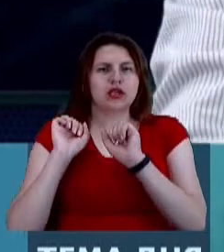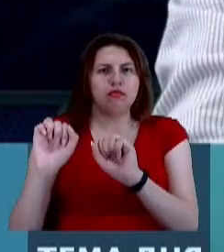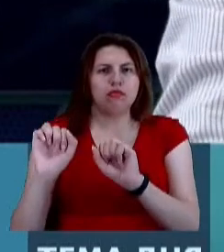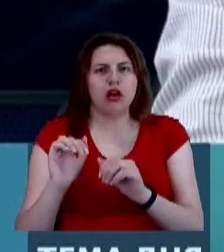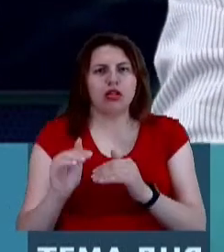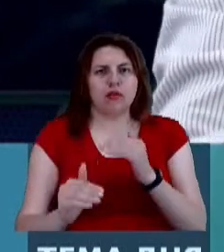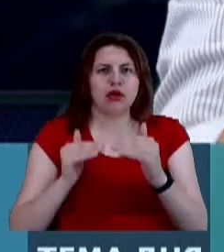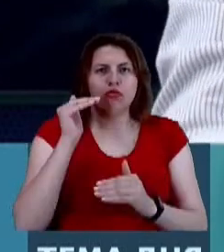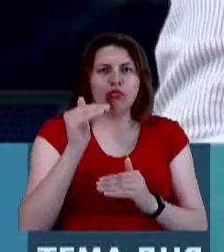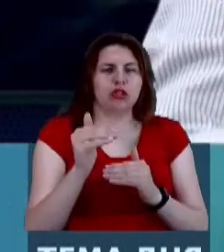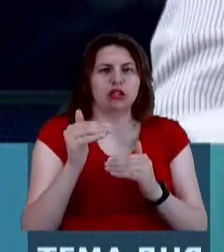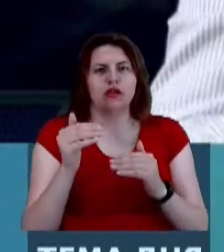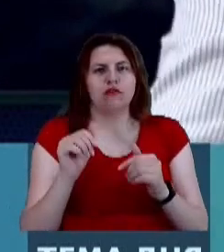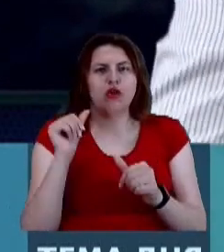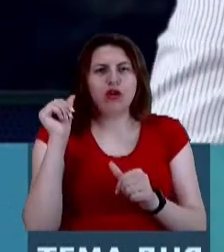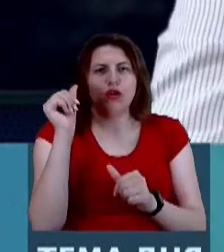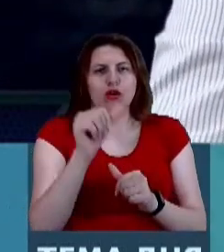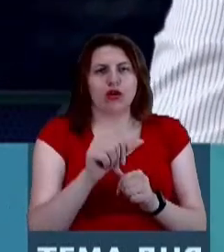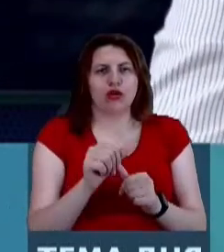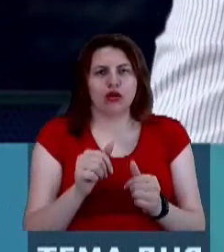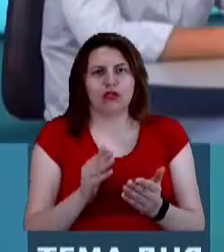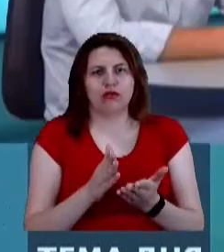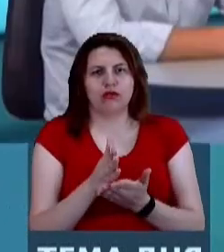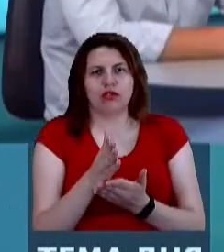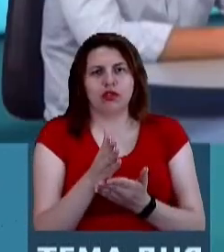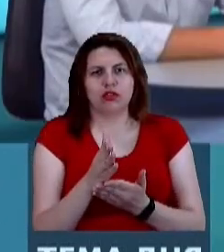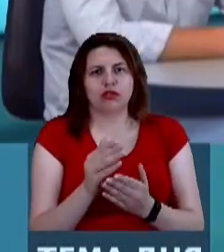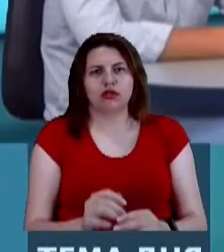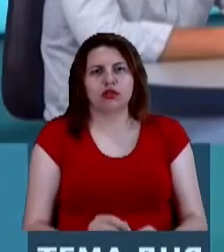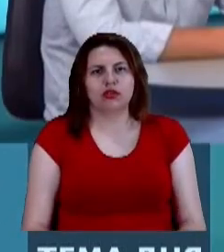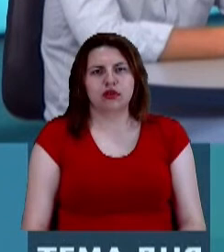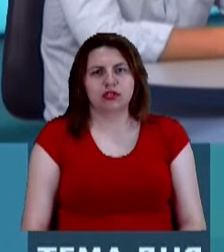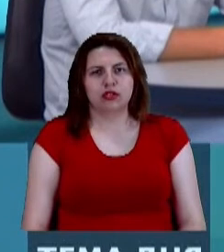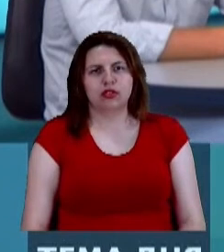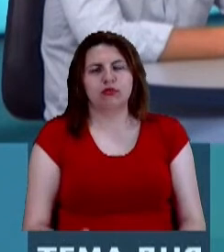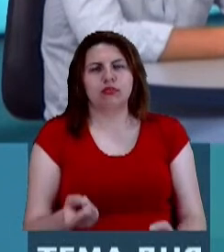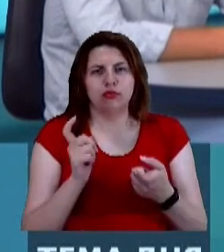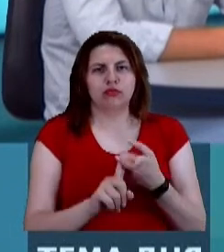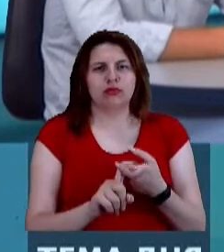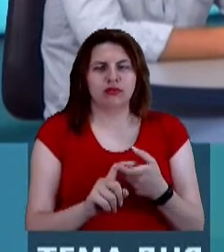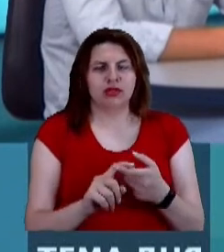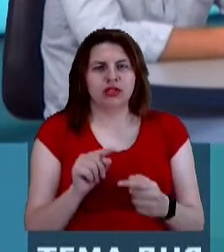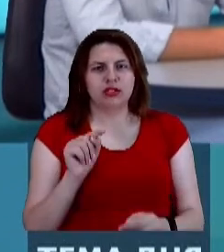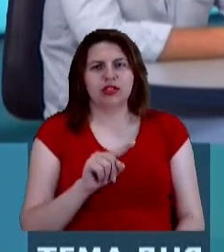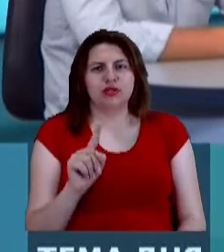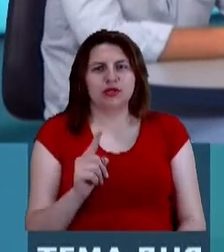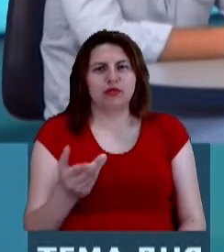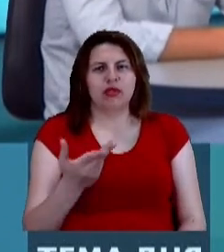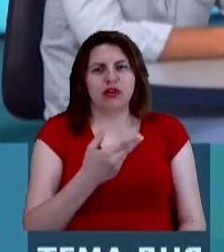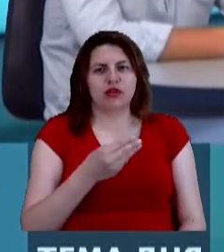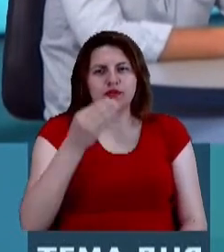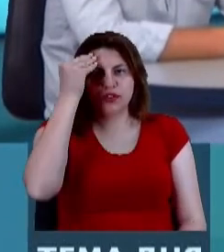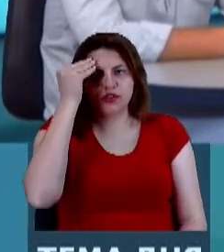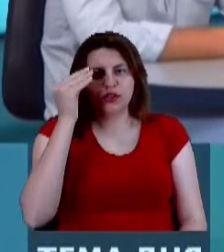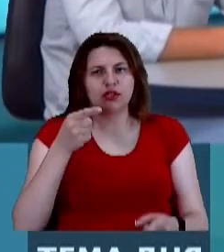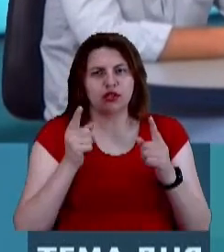в окремі фази там, пов'язані з тим, щоб нас вважали дійсно сильним